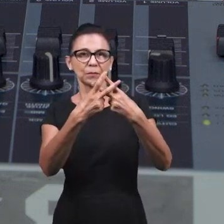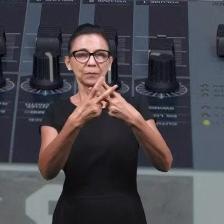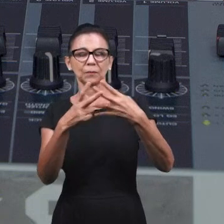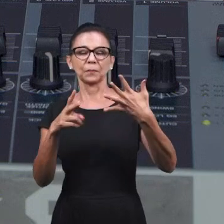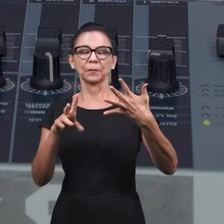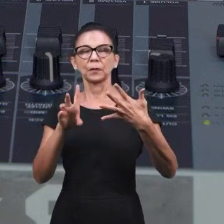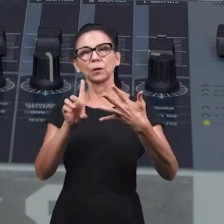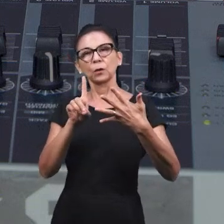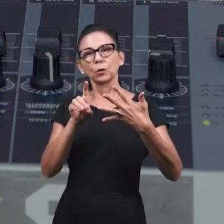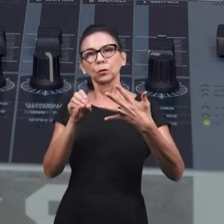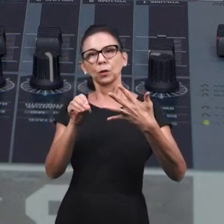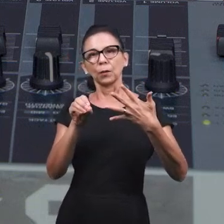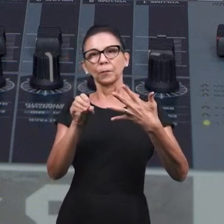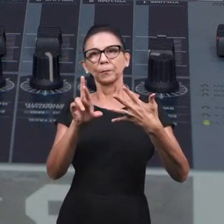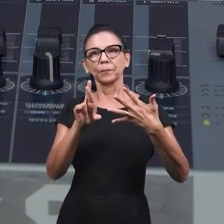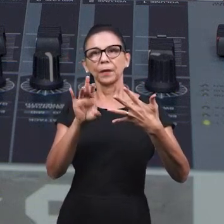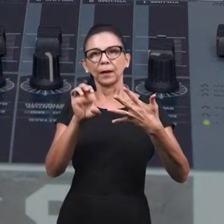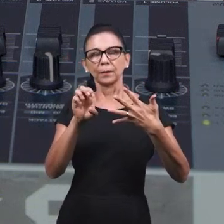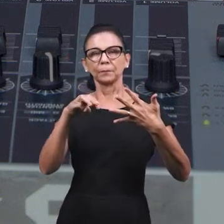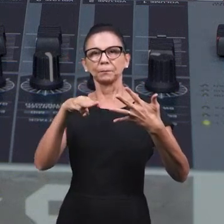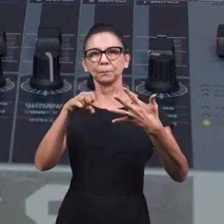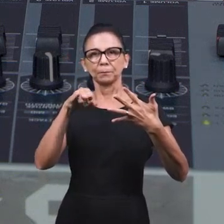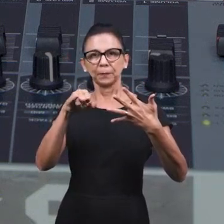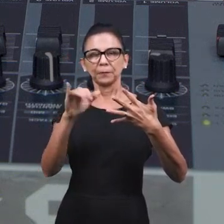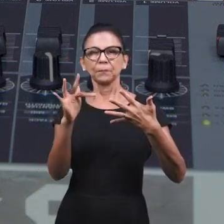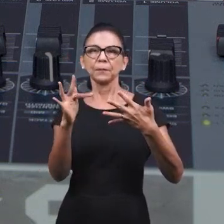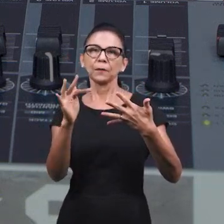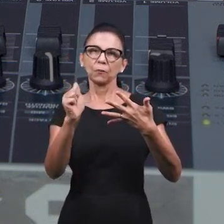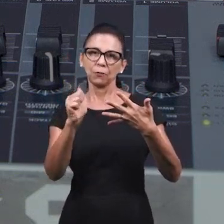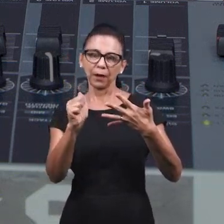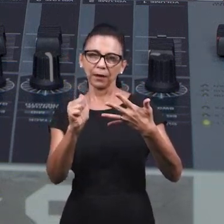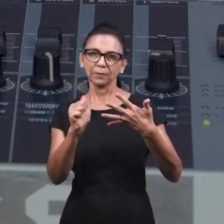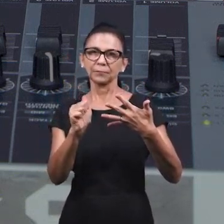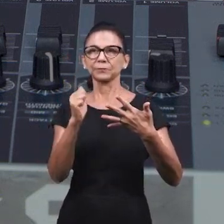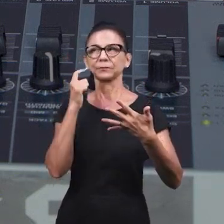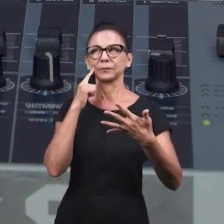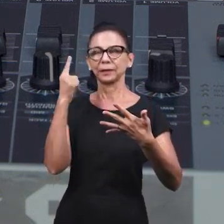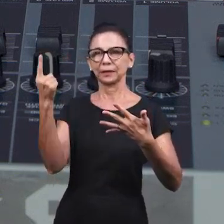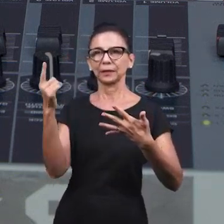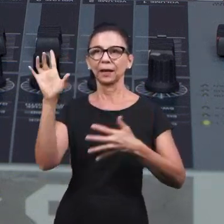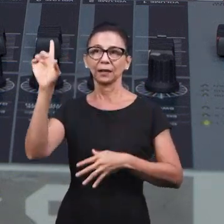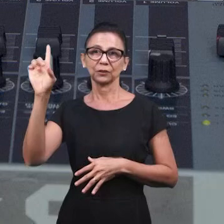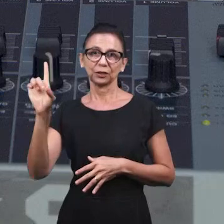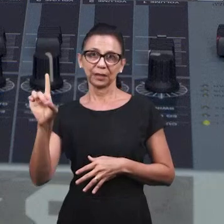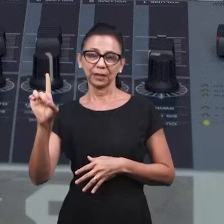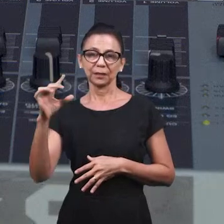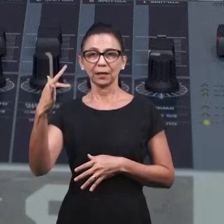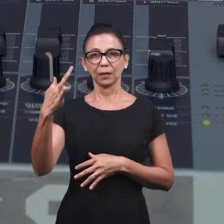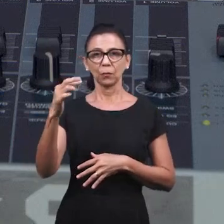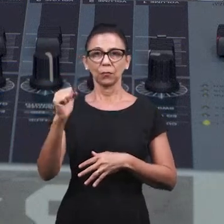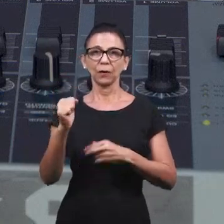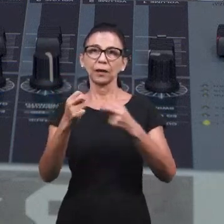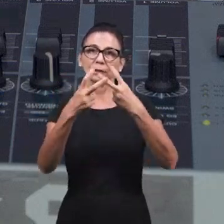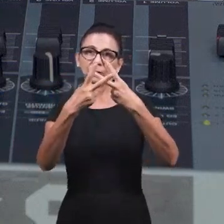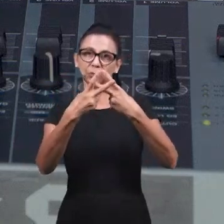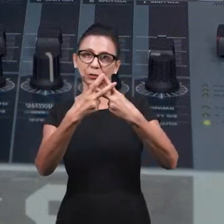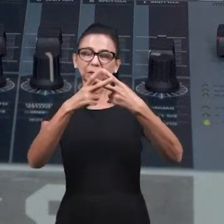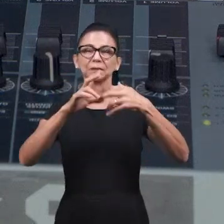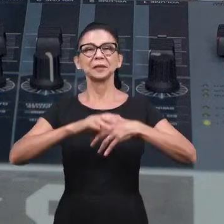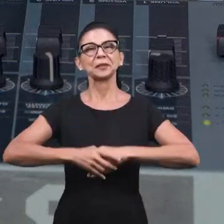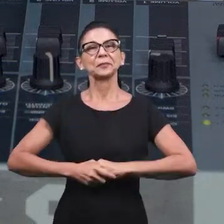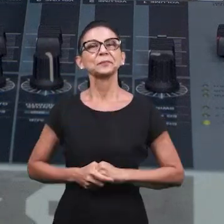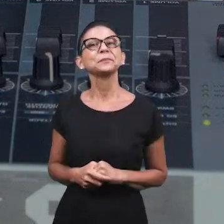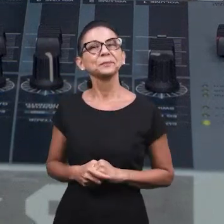j'ai do, ré, mi, fa. Et cette prochaine ici, c'est le fa dièse. C'est la première touche du